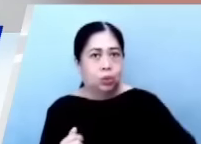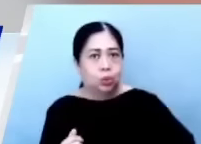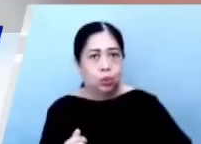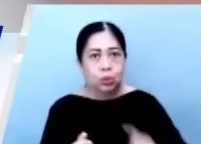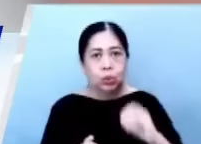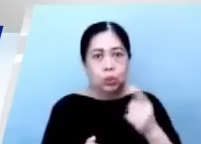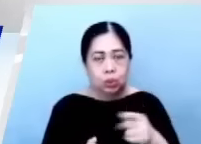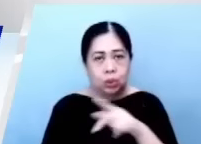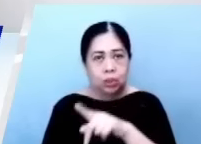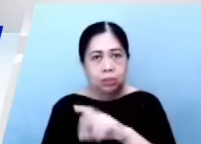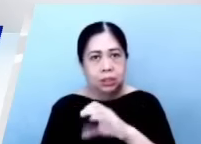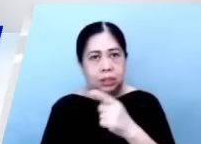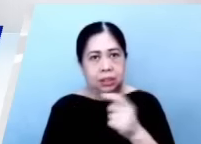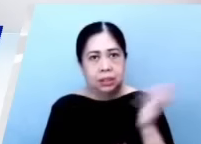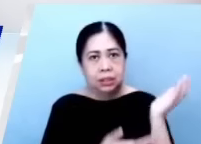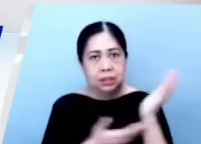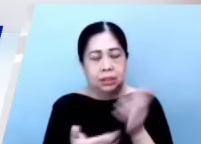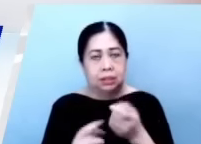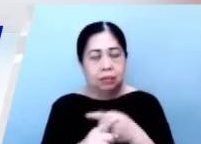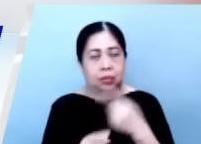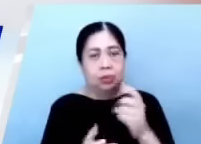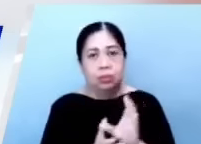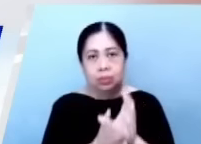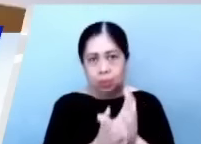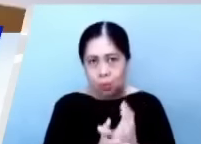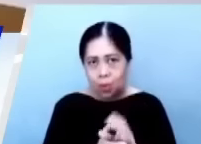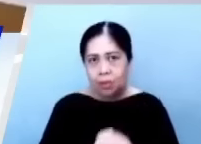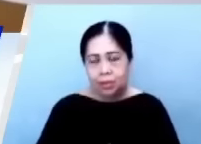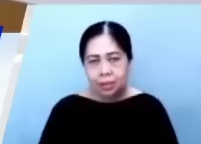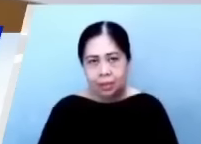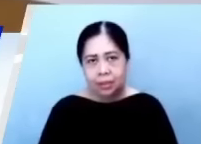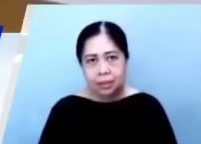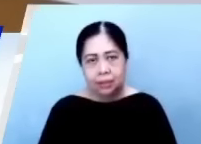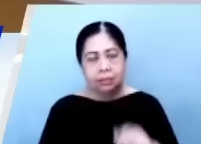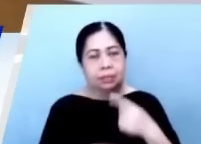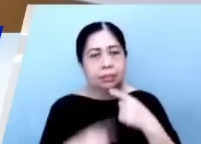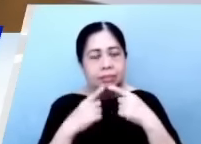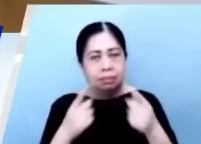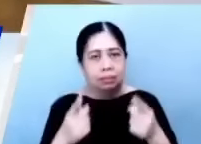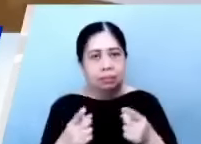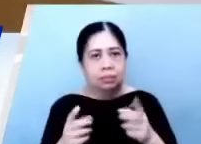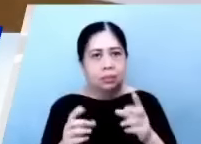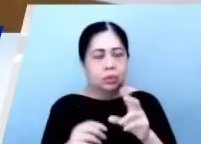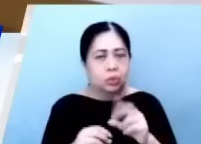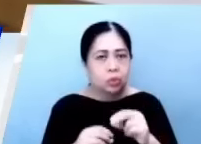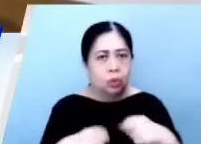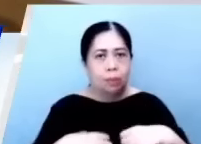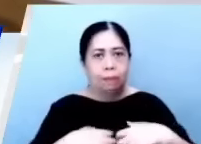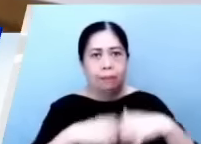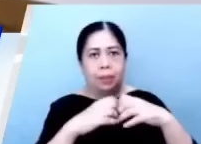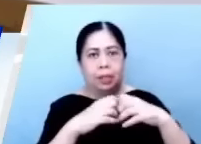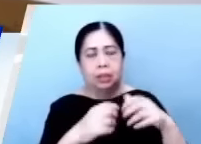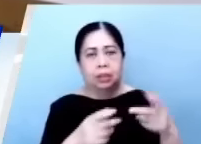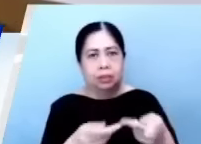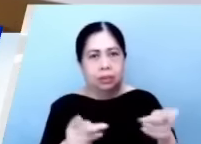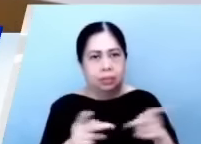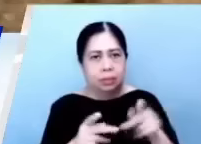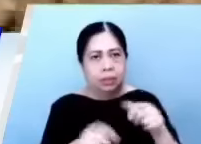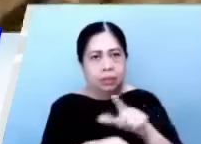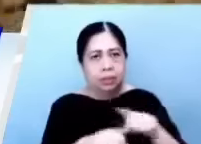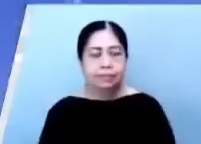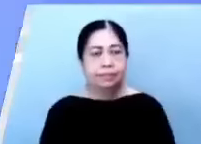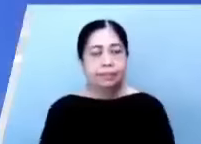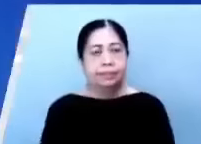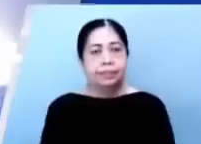na ibinyahe pa mula Zamboanga del Sur. Idineklara ng no-build zone ang pinangyarihan ng landslide sa Davao de